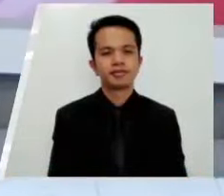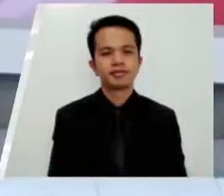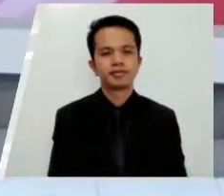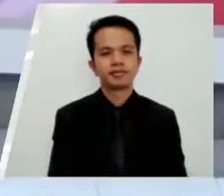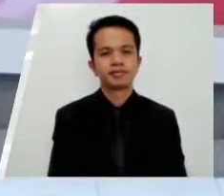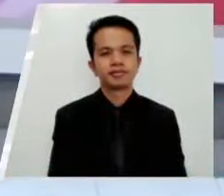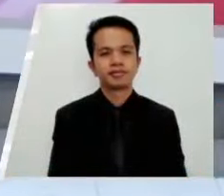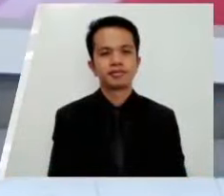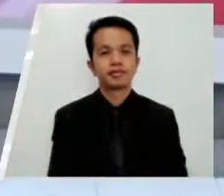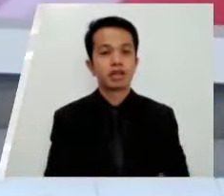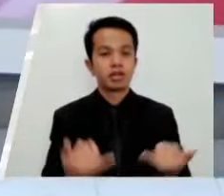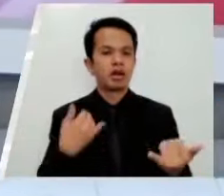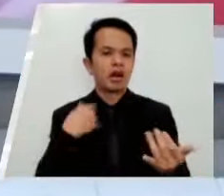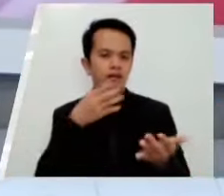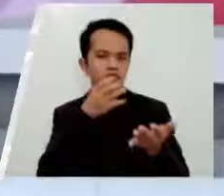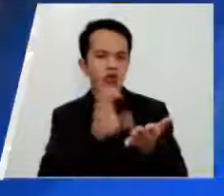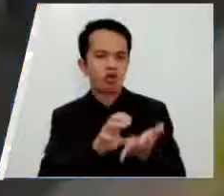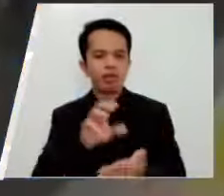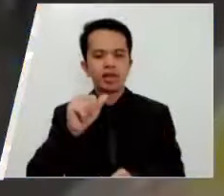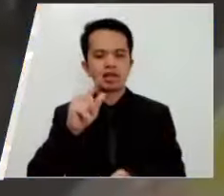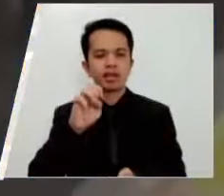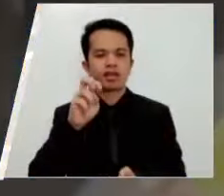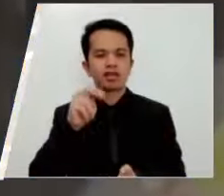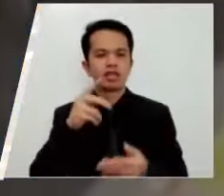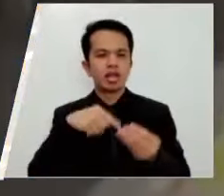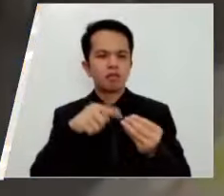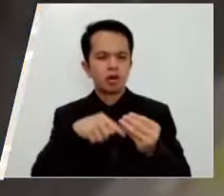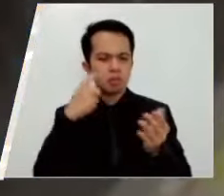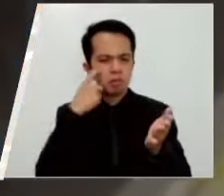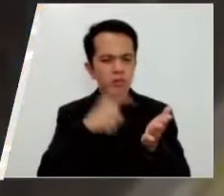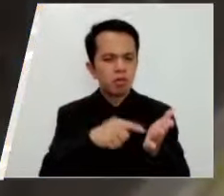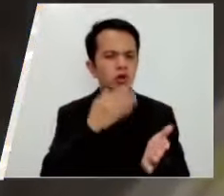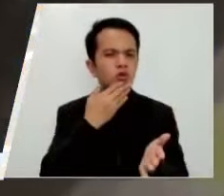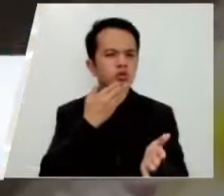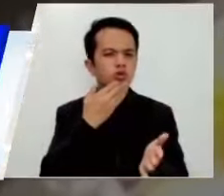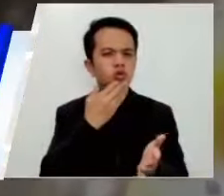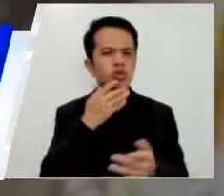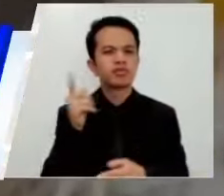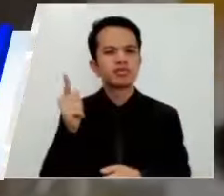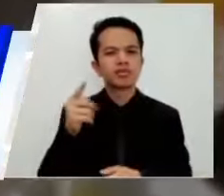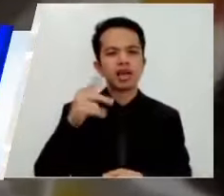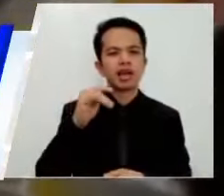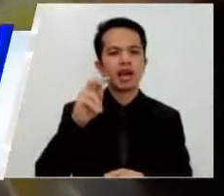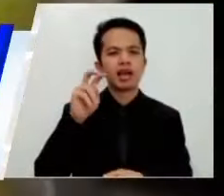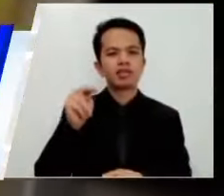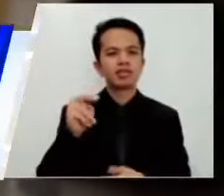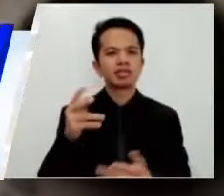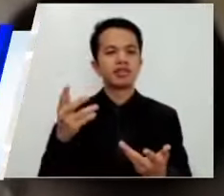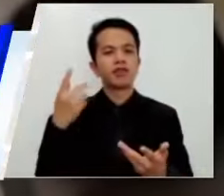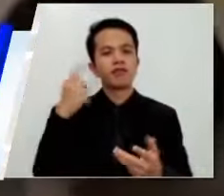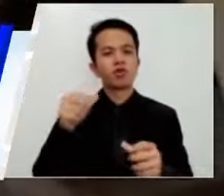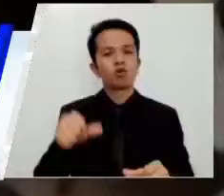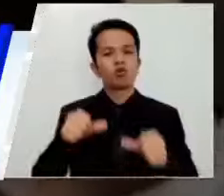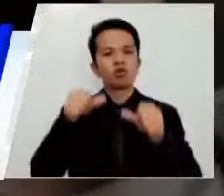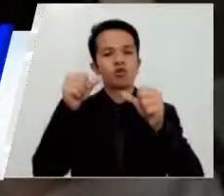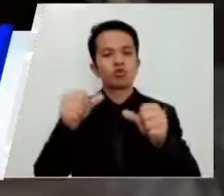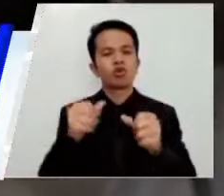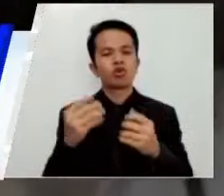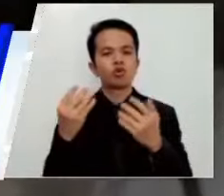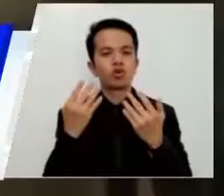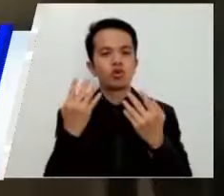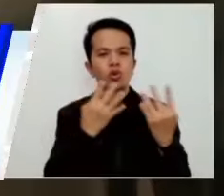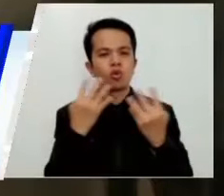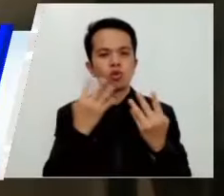May komento si Alden Richards sa mga nakapansin ng sweet moments nila ni Catherine Bernardo sa kanyang post-birthday celebration.